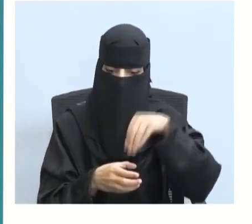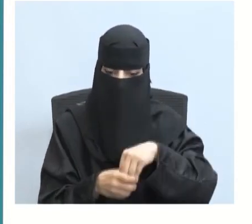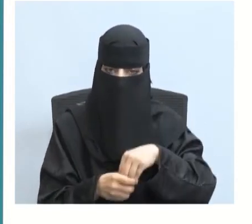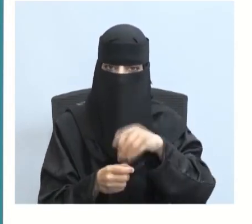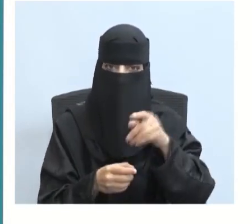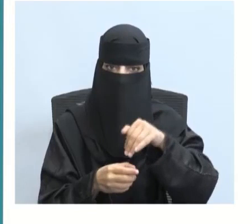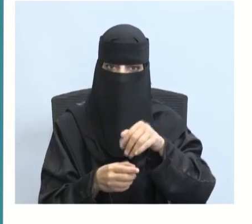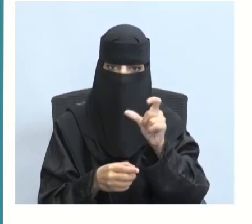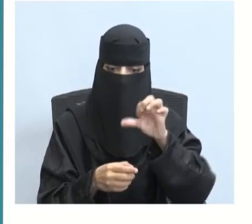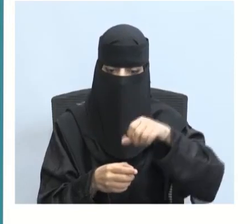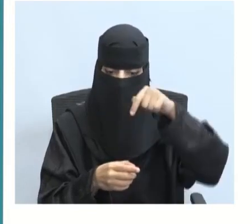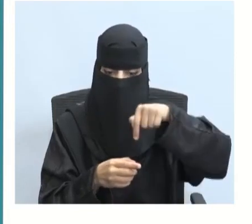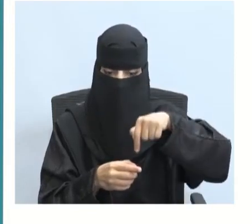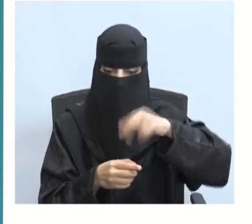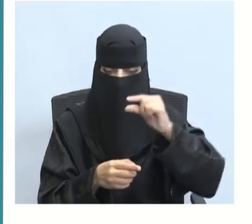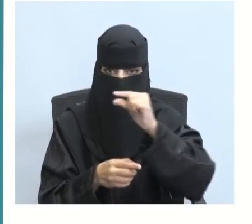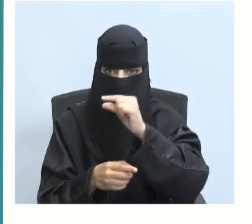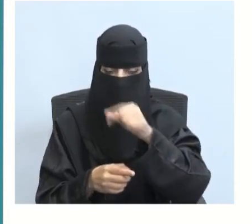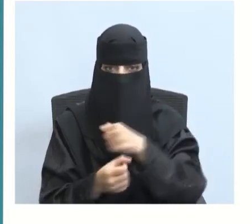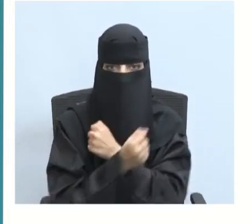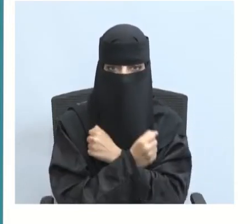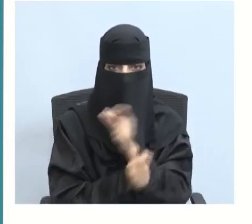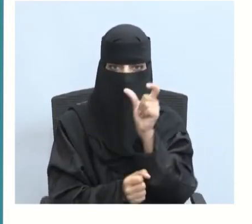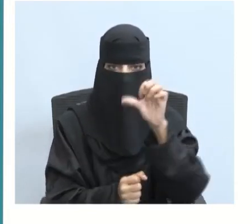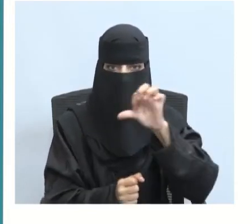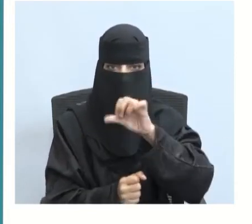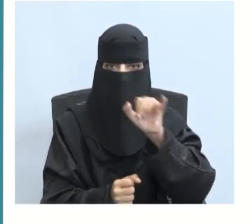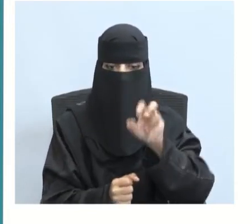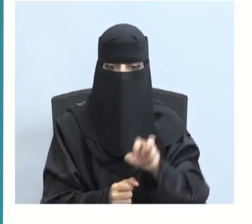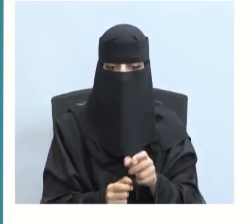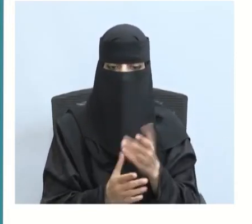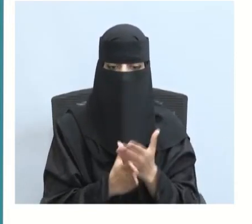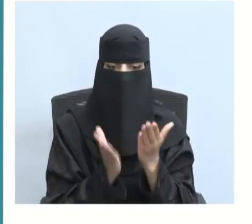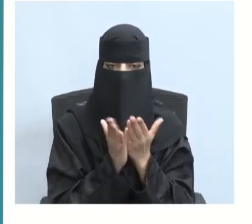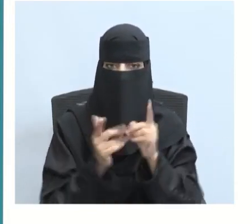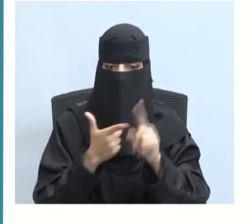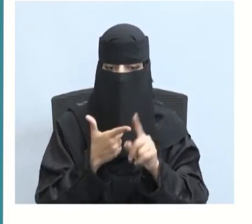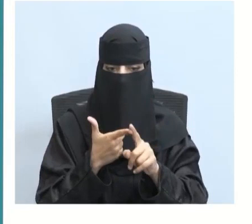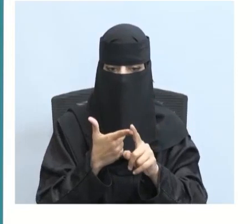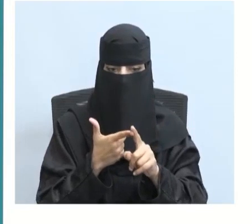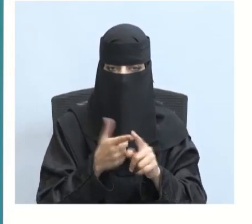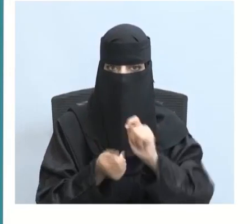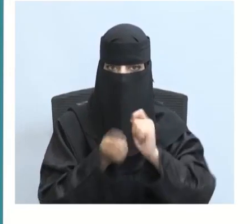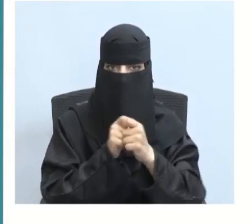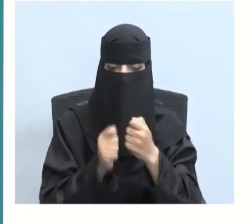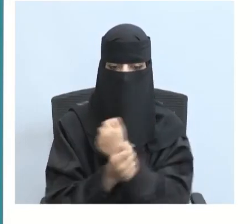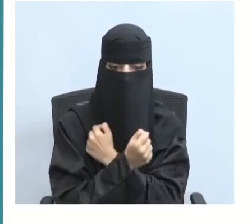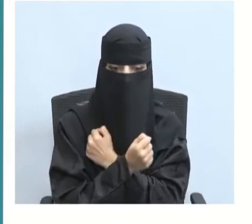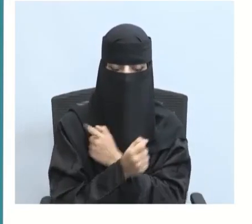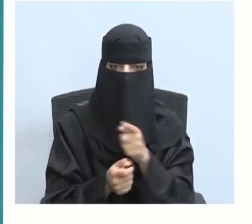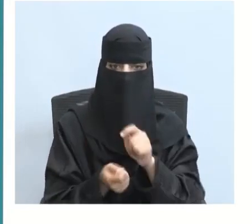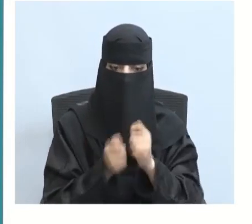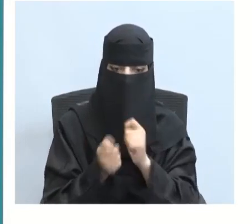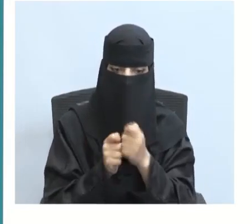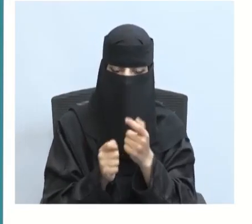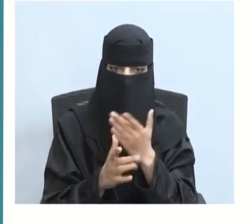وتحتوي انويه الذرات على الطاقه النوويه اما الدرس الثاني تحولات الطاقه